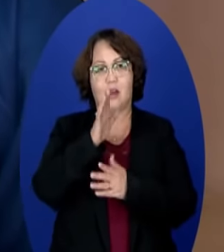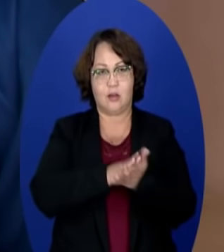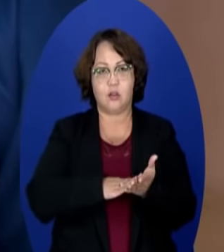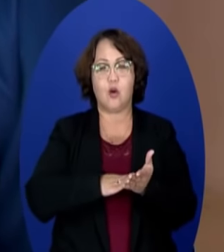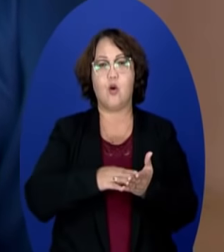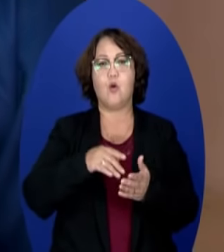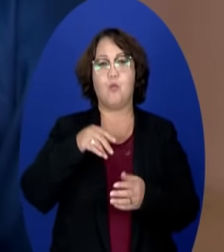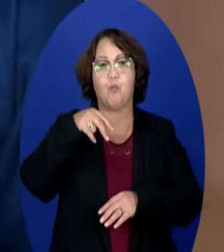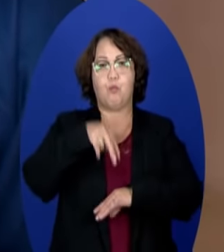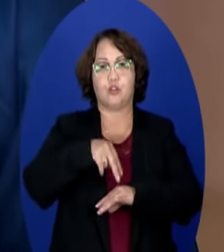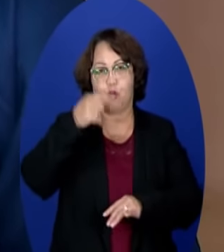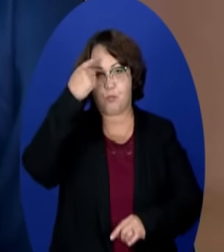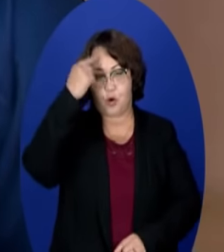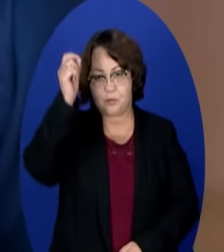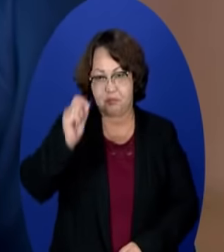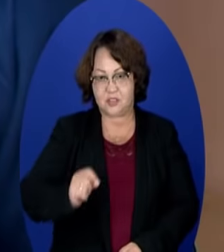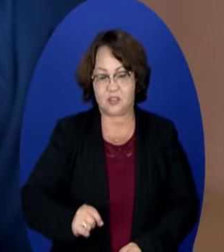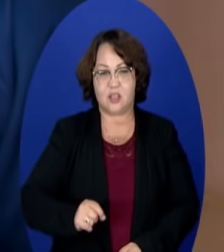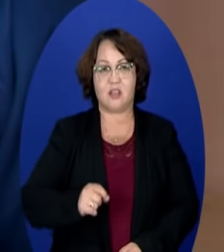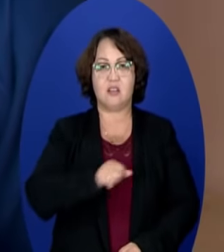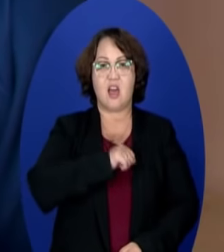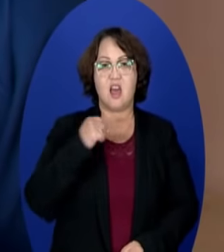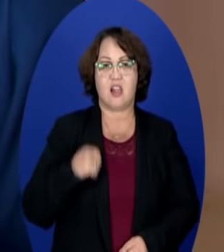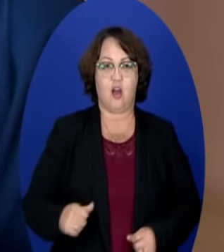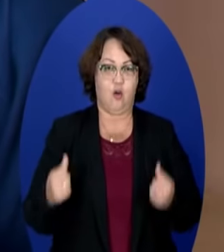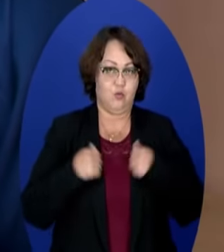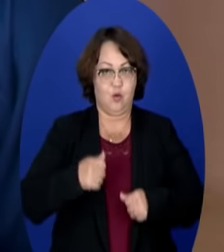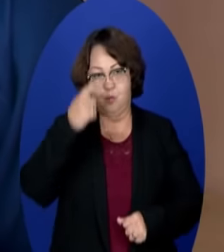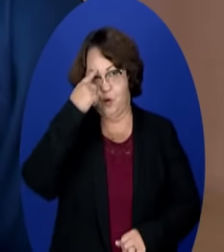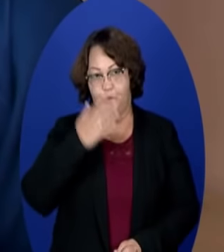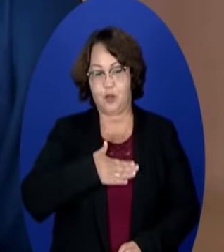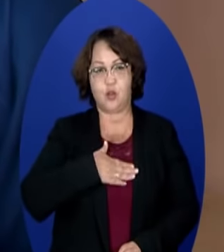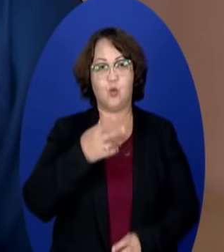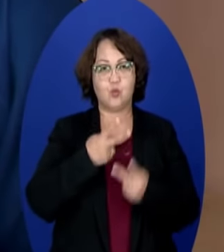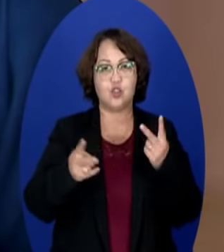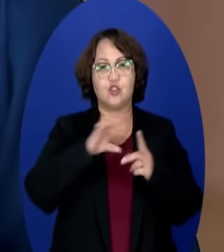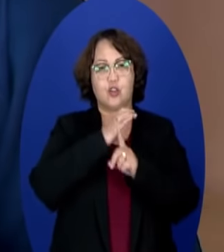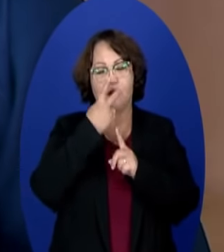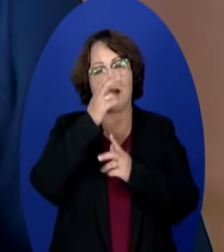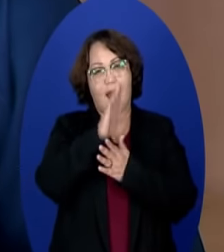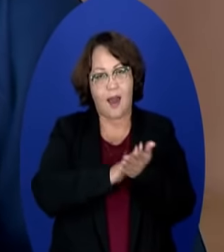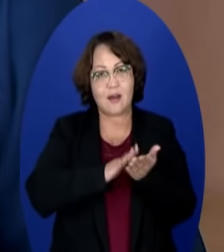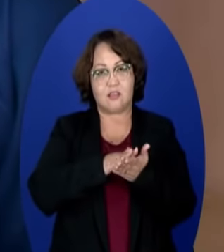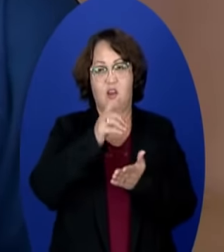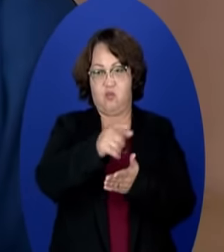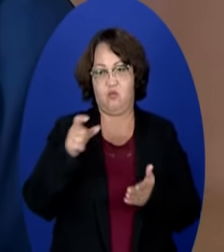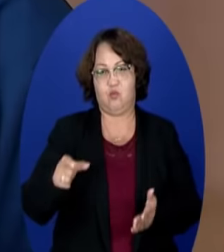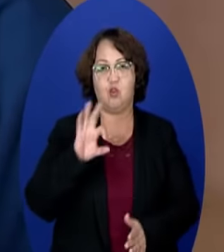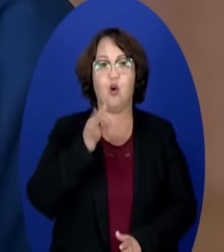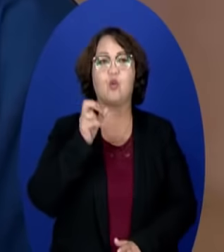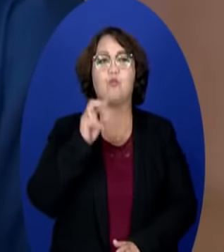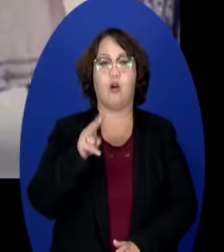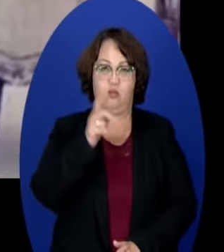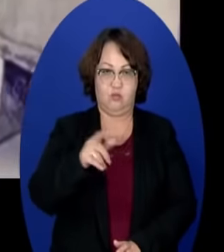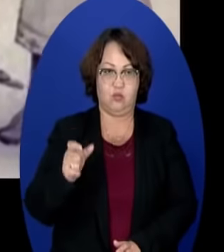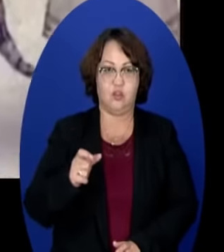бичгтэй бас дээл хувцаа өмсдөг. Тэгээ монгол үндэснийхээ соёлд их хайртай хүмүүс байдаг байхгүй. Тэгэхээр надад тэднэрт Хөөмиг нь заахад их урамтай